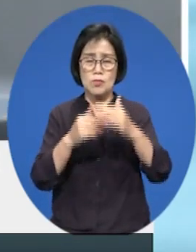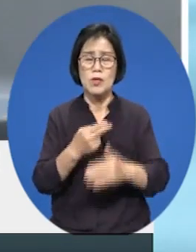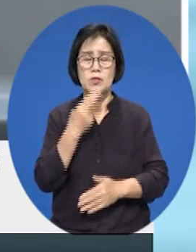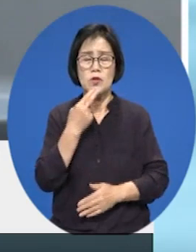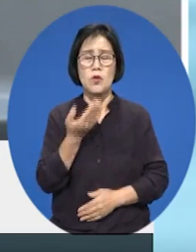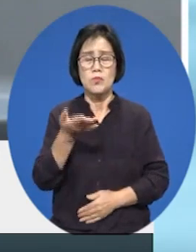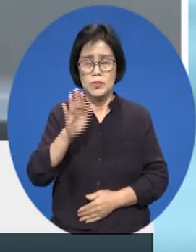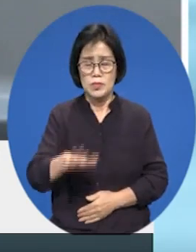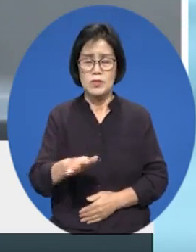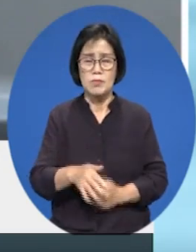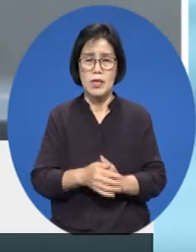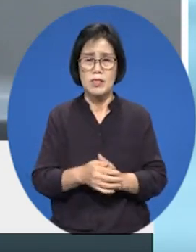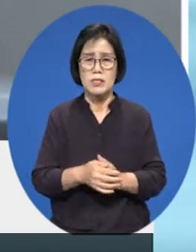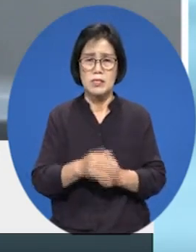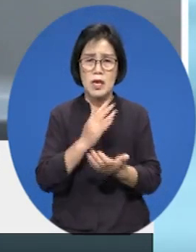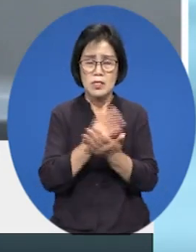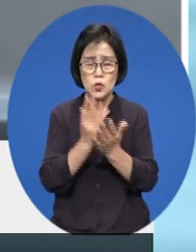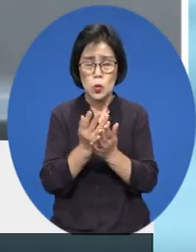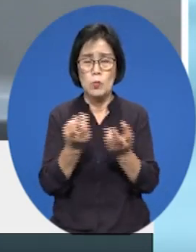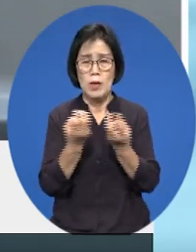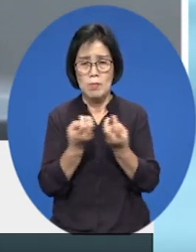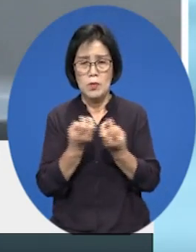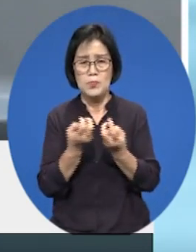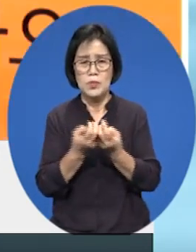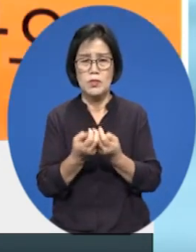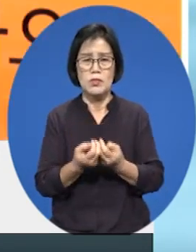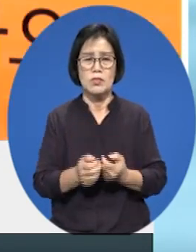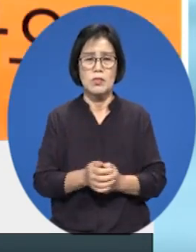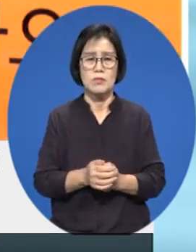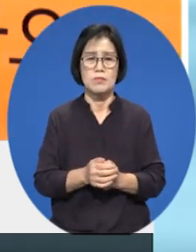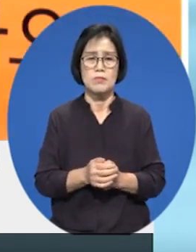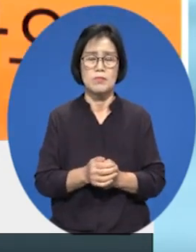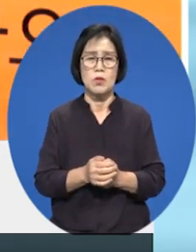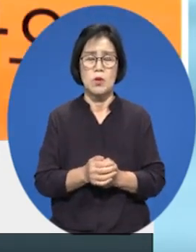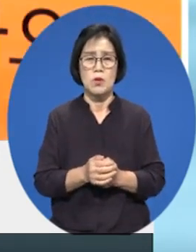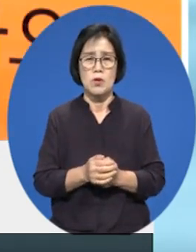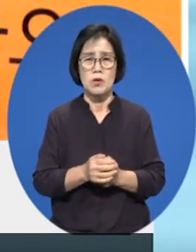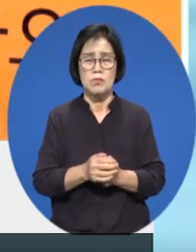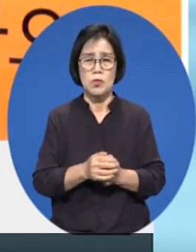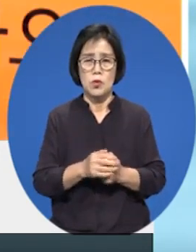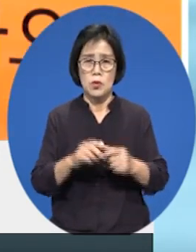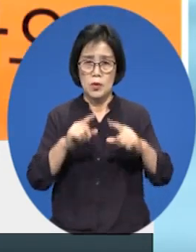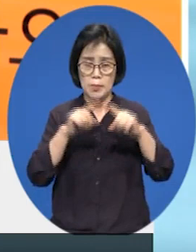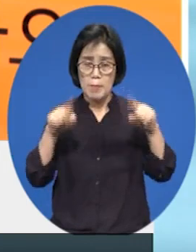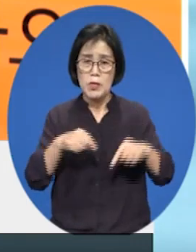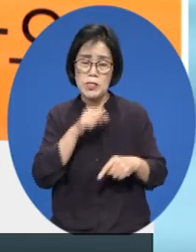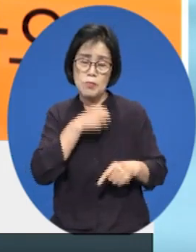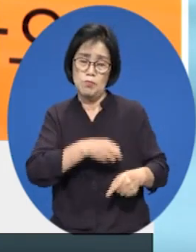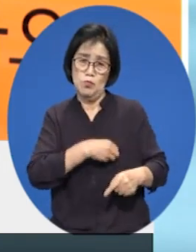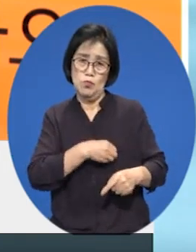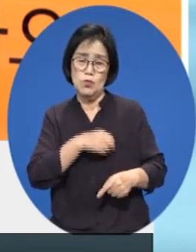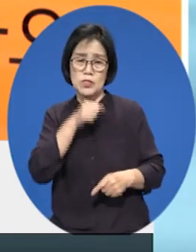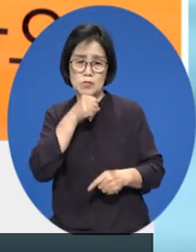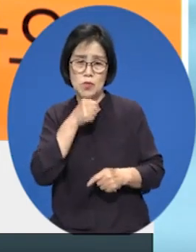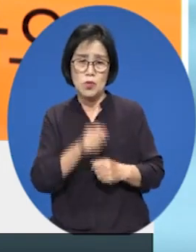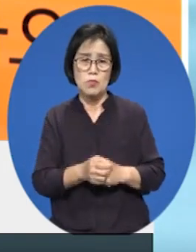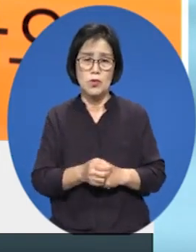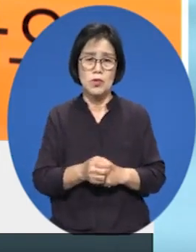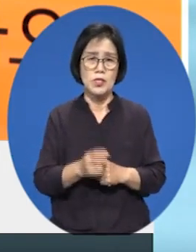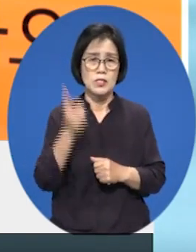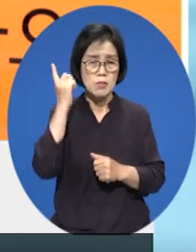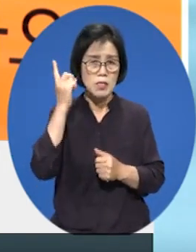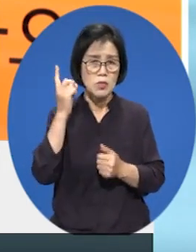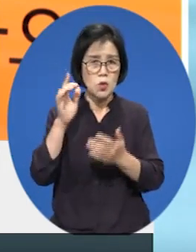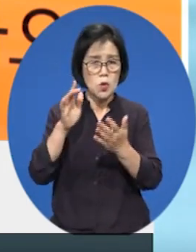지금 각종 조치들이 가량 뭐 5% 메모 10 이라든지 아니면 뭐 그 스마트 v 걸 갖다가 스마토 줄 같다